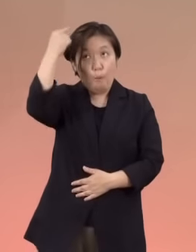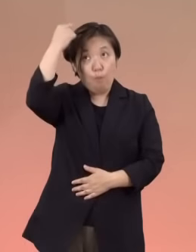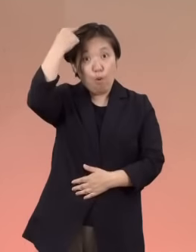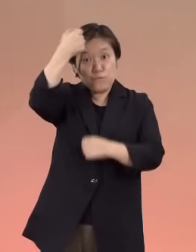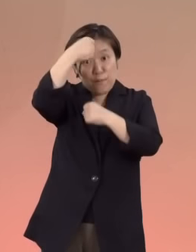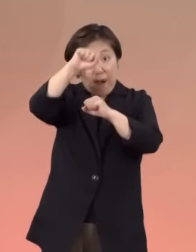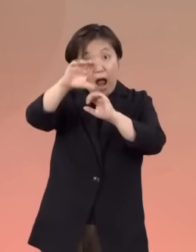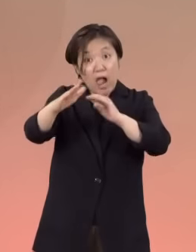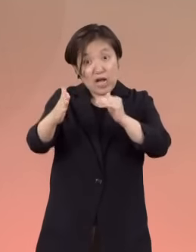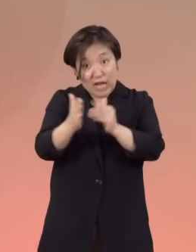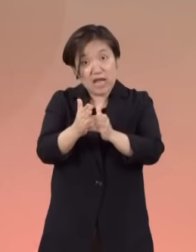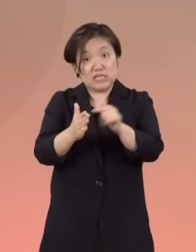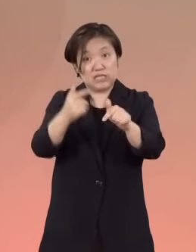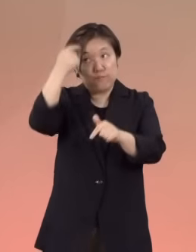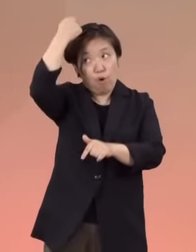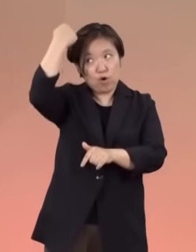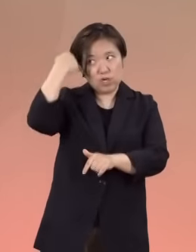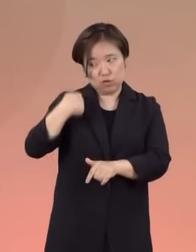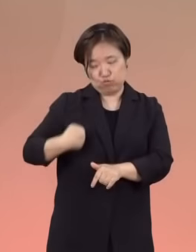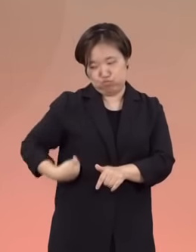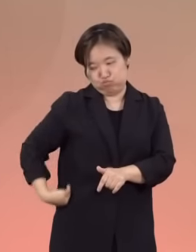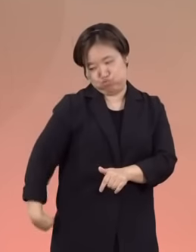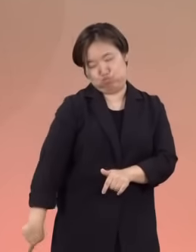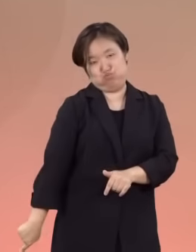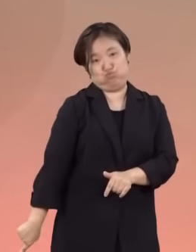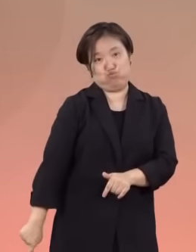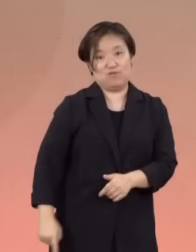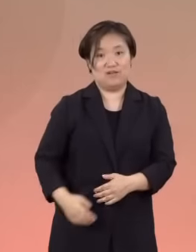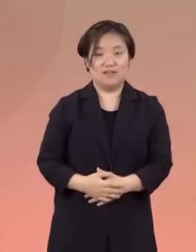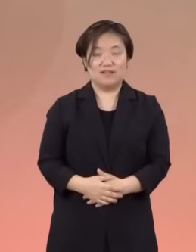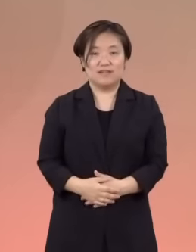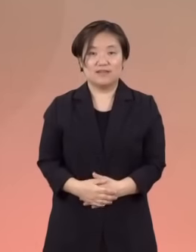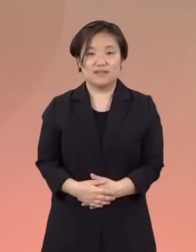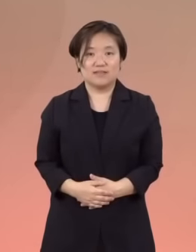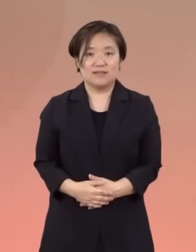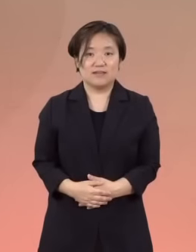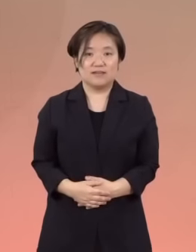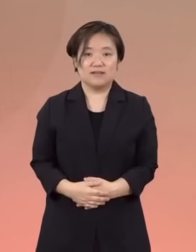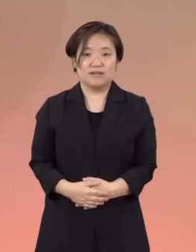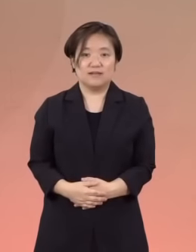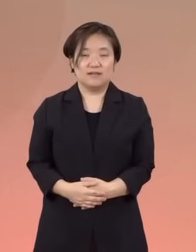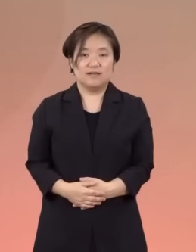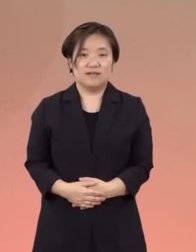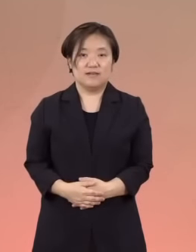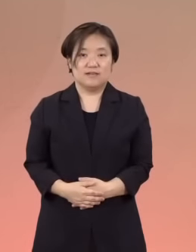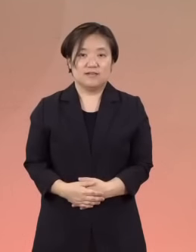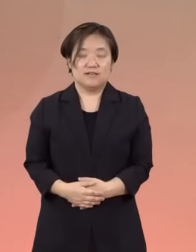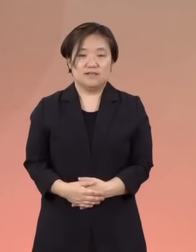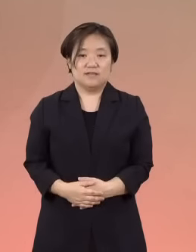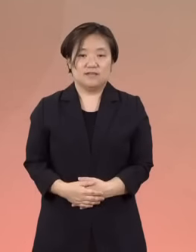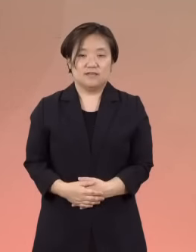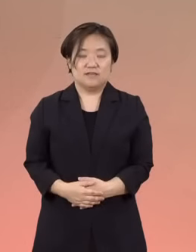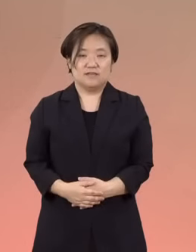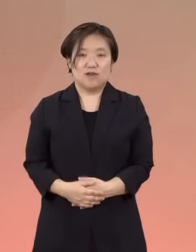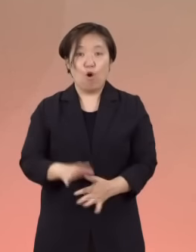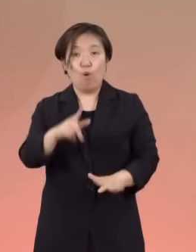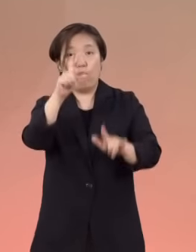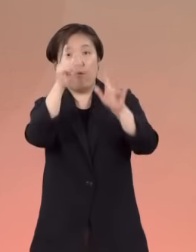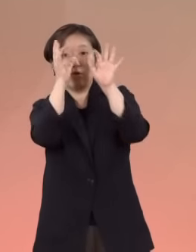170cm 키에 머리부터 발끝까지 머리카락이 길게 있었대요 그러니까 우리 그 옛날